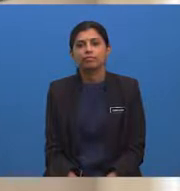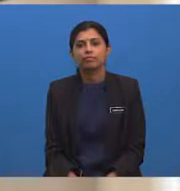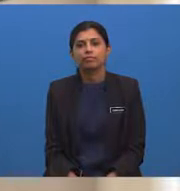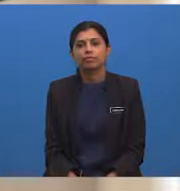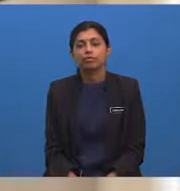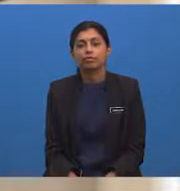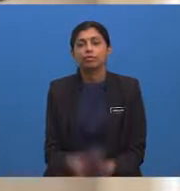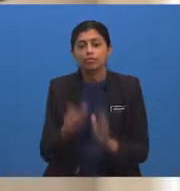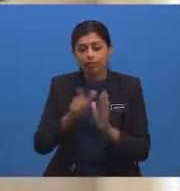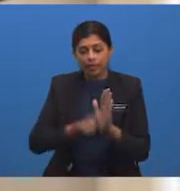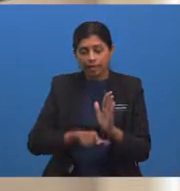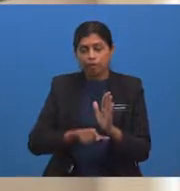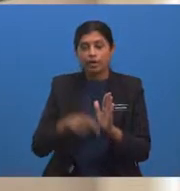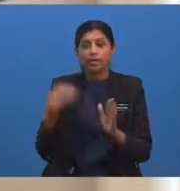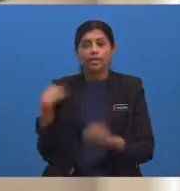bentuk.